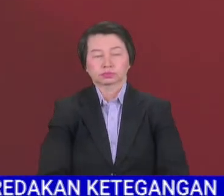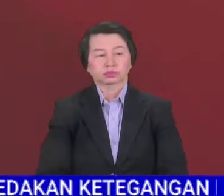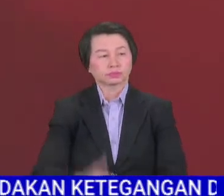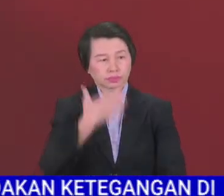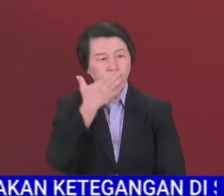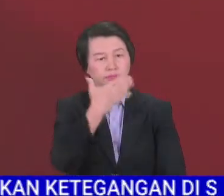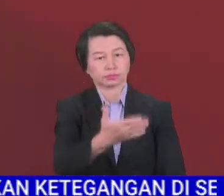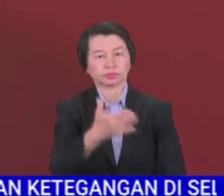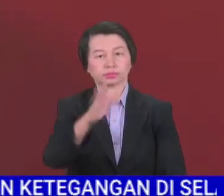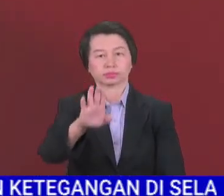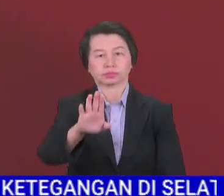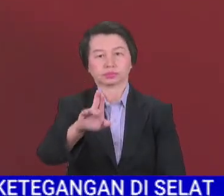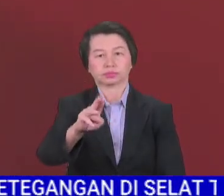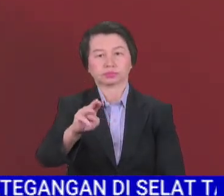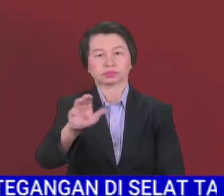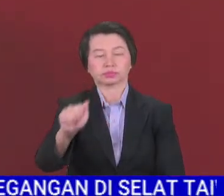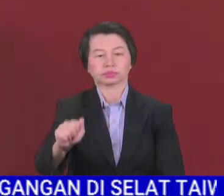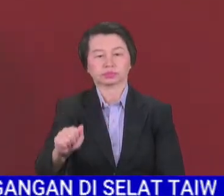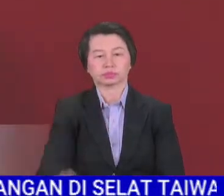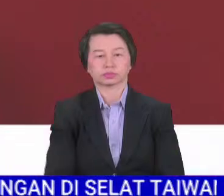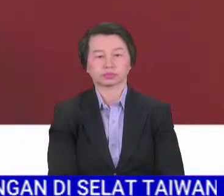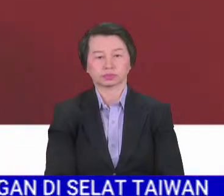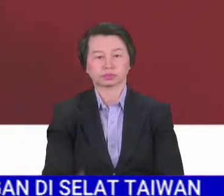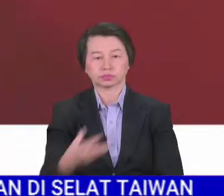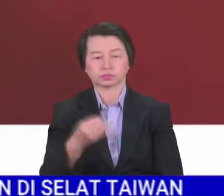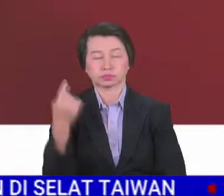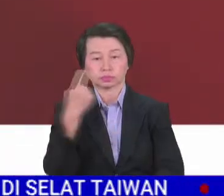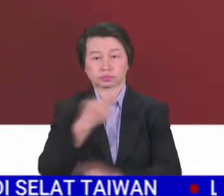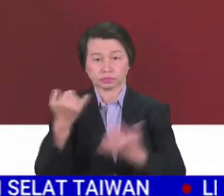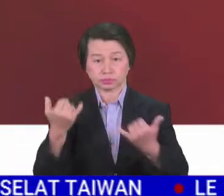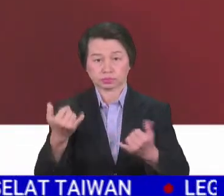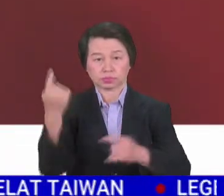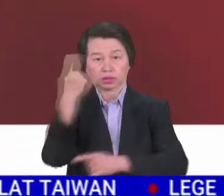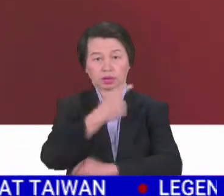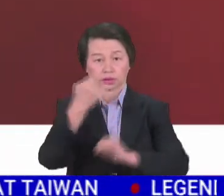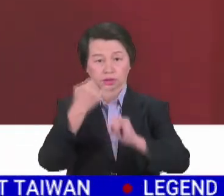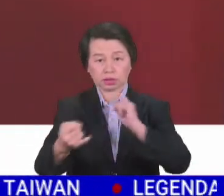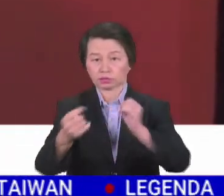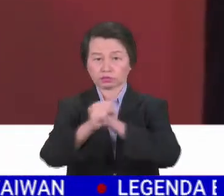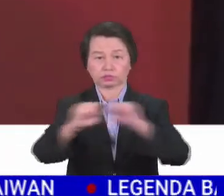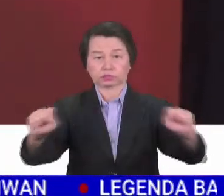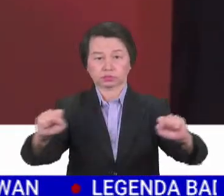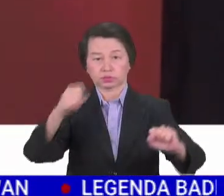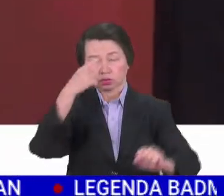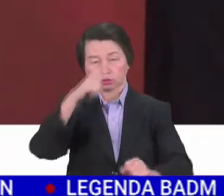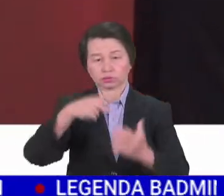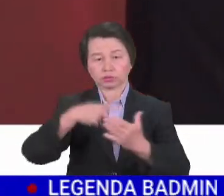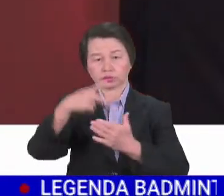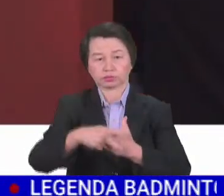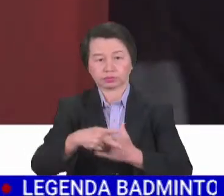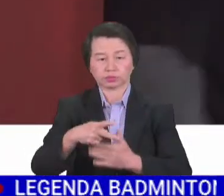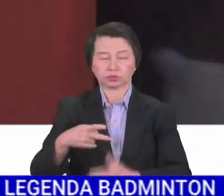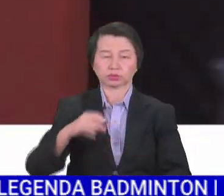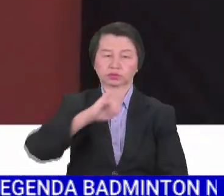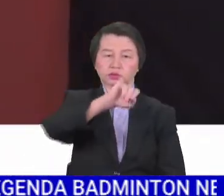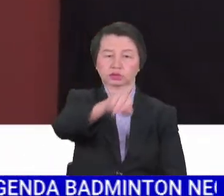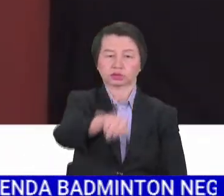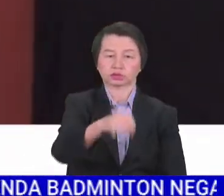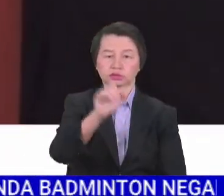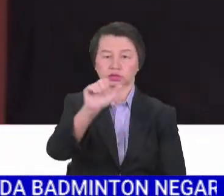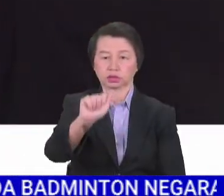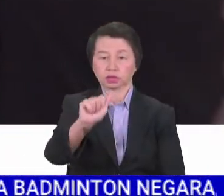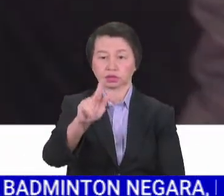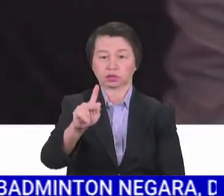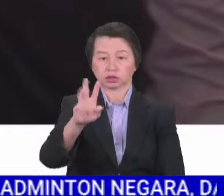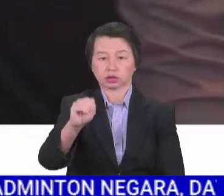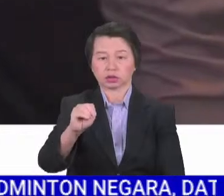Terima kasih, Buma, di studio ATM Kuching. Dan hari ini merupakan hari terakhir bagi persiapan untuk program Jelajah Aspirasi Keluarga Malaysia bagi